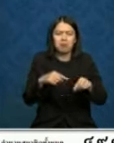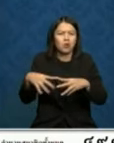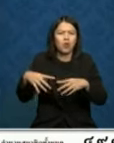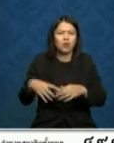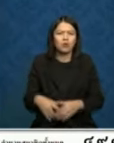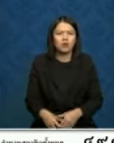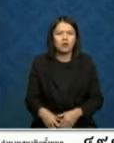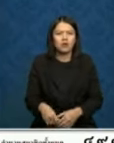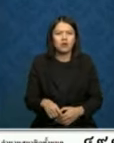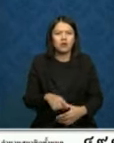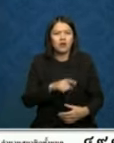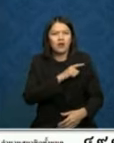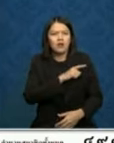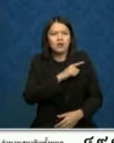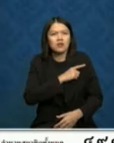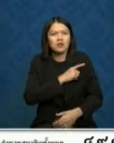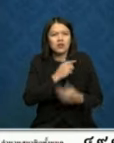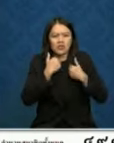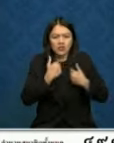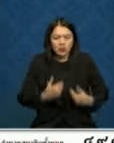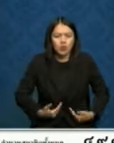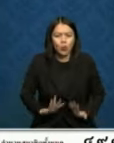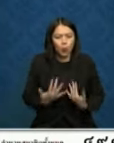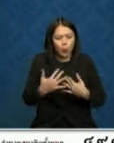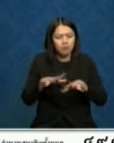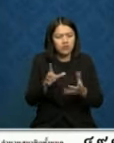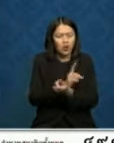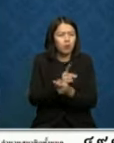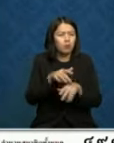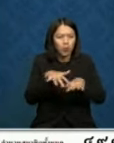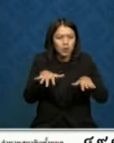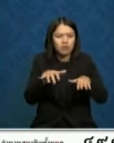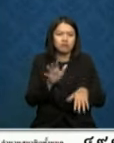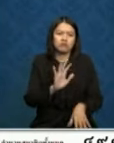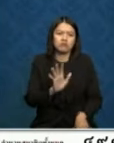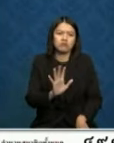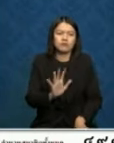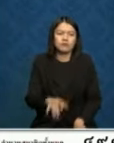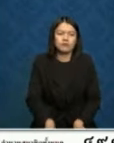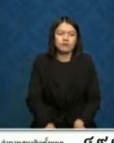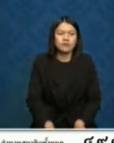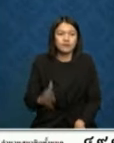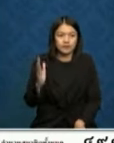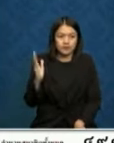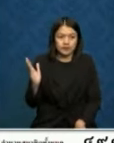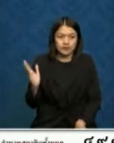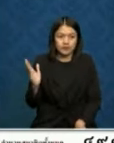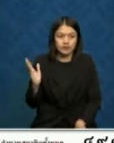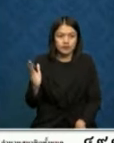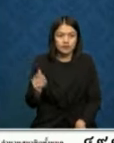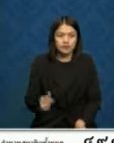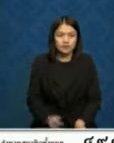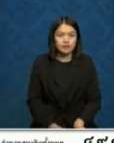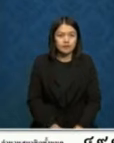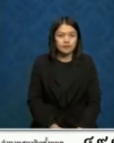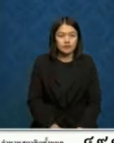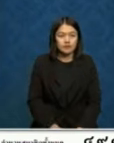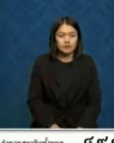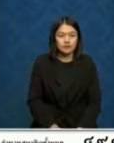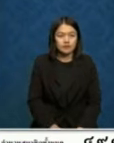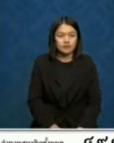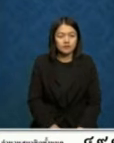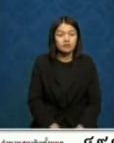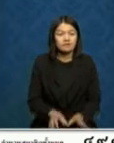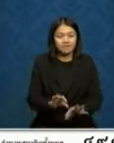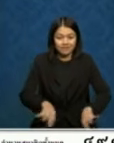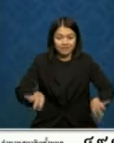าเนี่ยสามารถกลับมาใช้ชีวิตอย่างปกติในสังคมไทยได้อีกครั้งหนึ่งนะคะสไลด์ถัดมาได้เลยค่ะและที่สำคัญค่ะท่